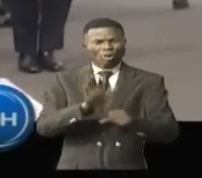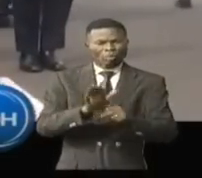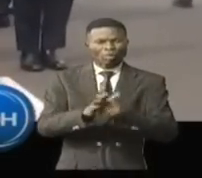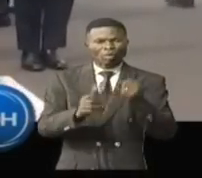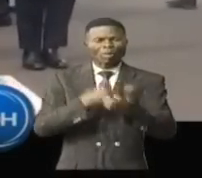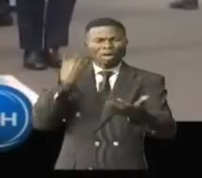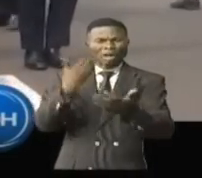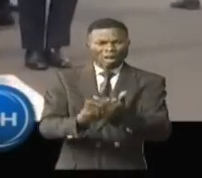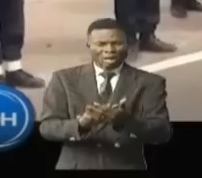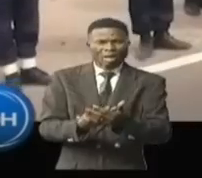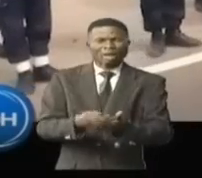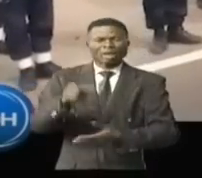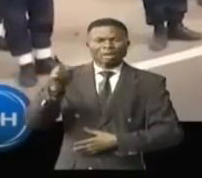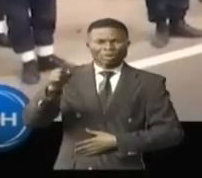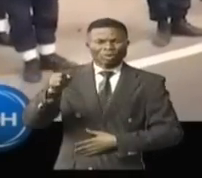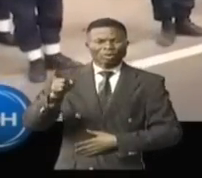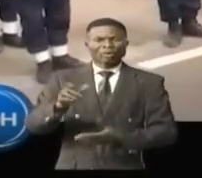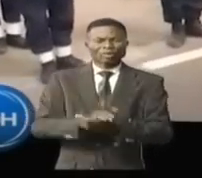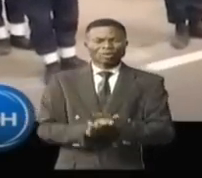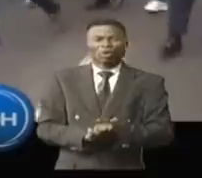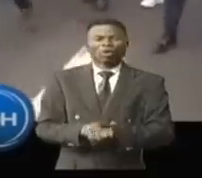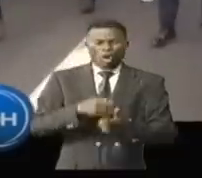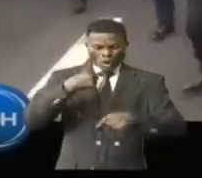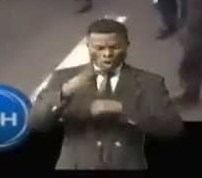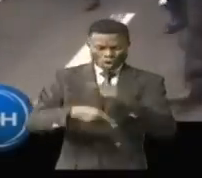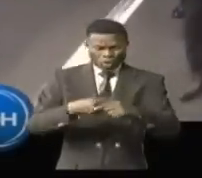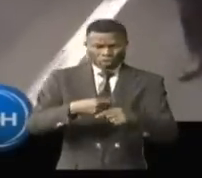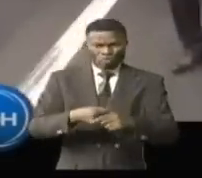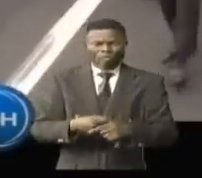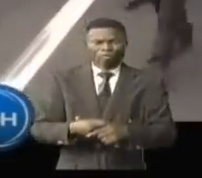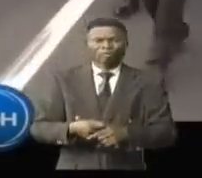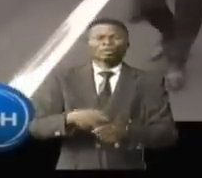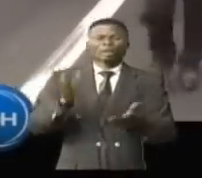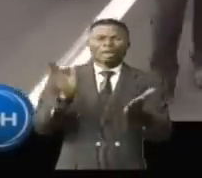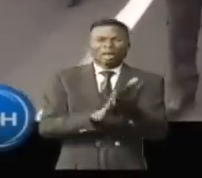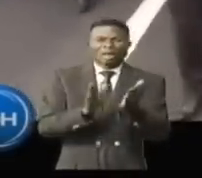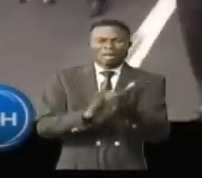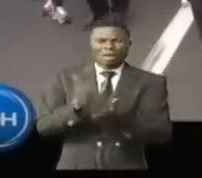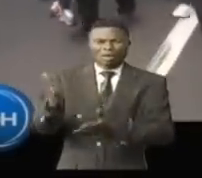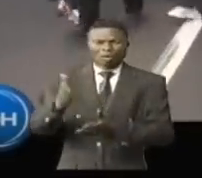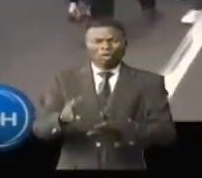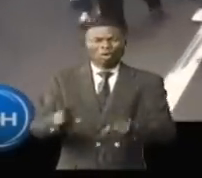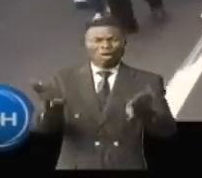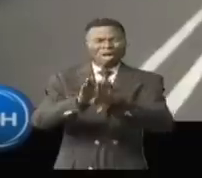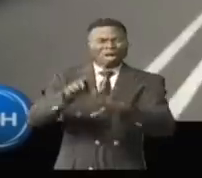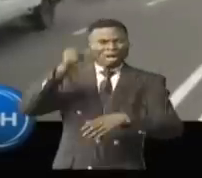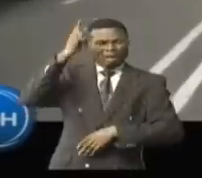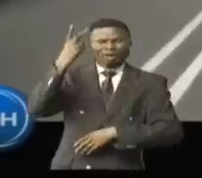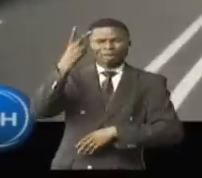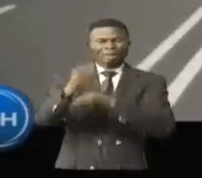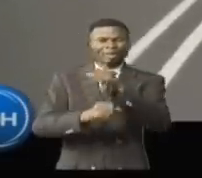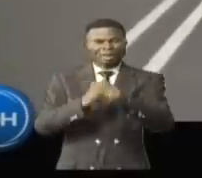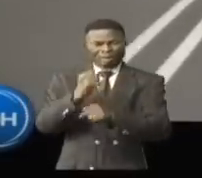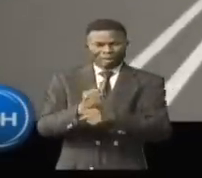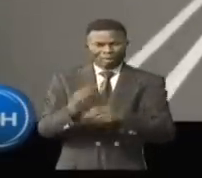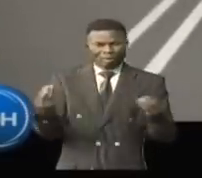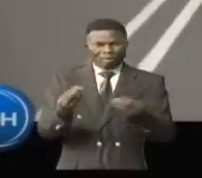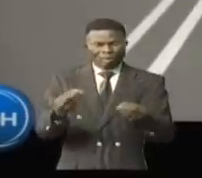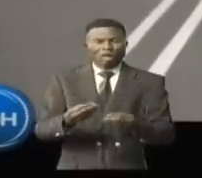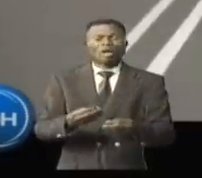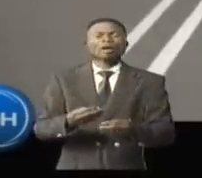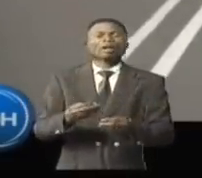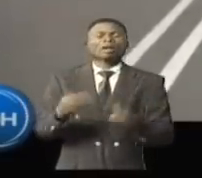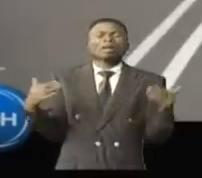à Kasangoulou, est venu procéder au lancement de ce centre de négoces fermé depuis pratiquement 2 ans suite à la pandémie